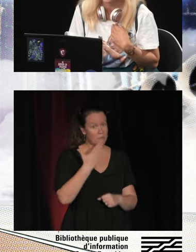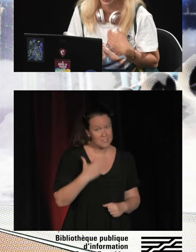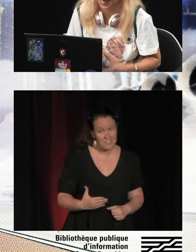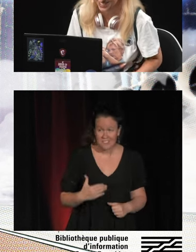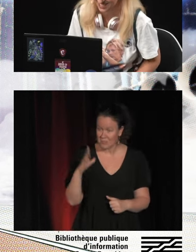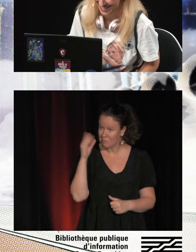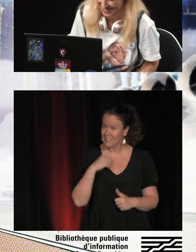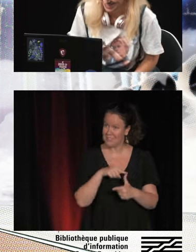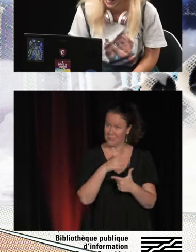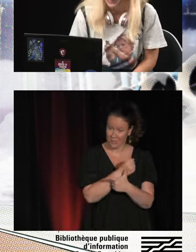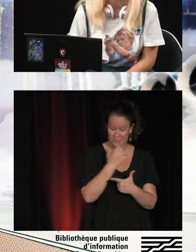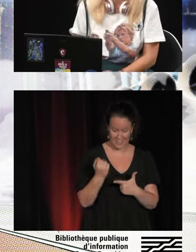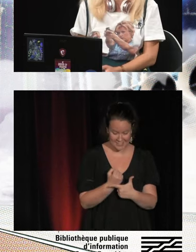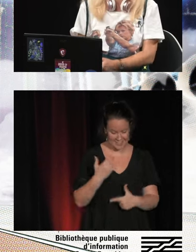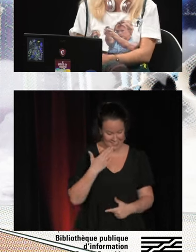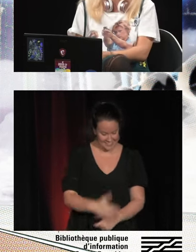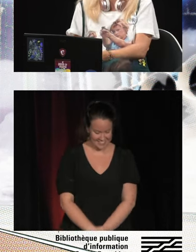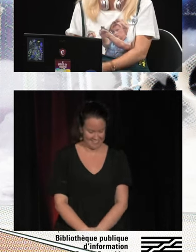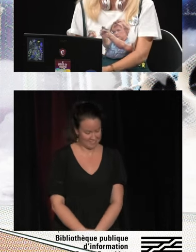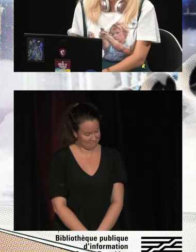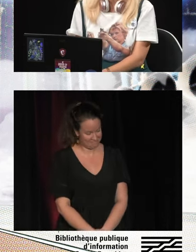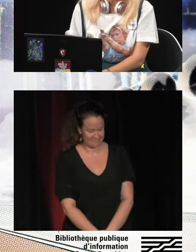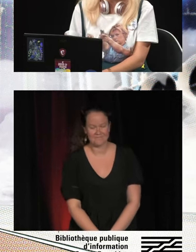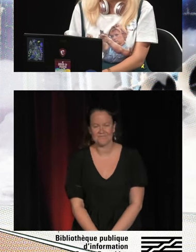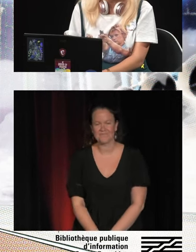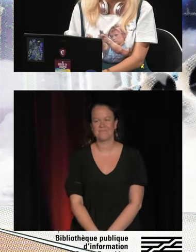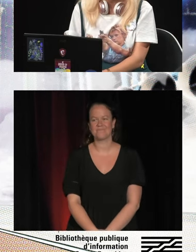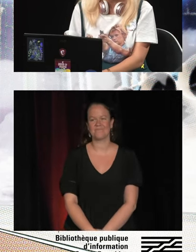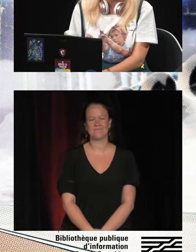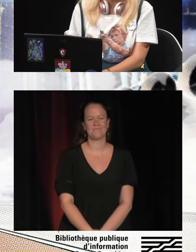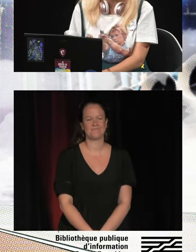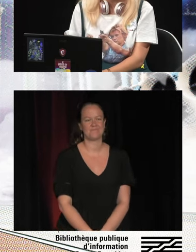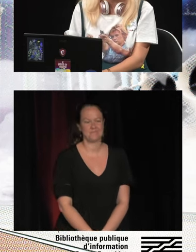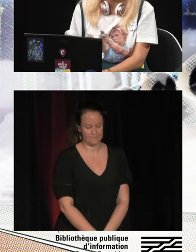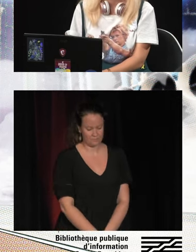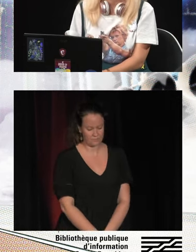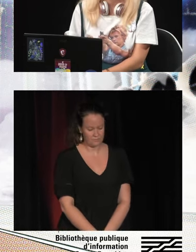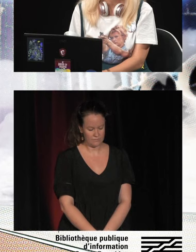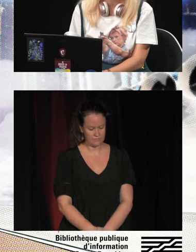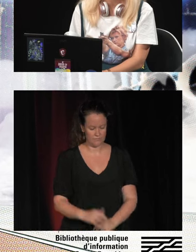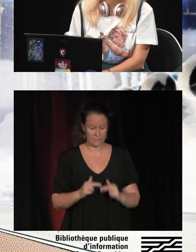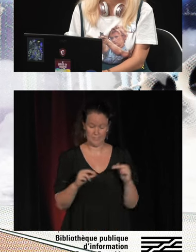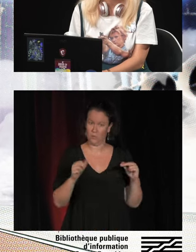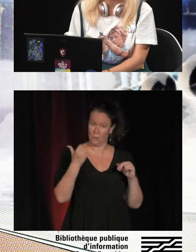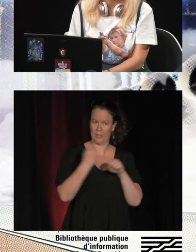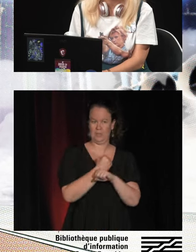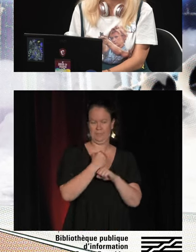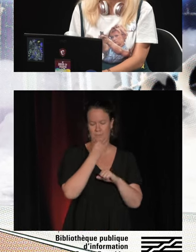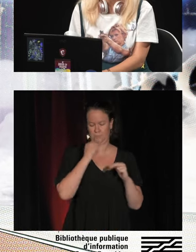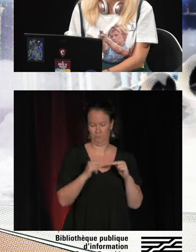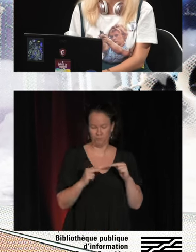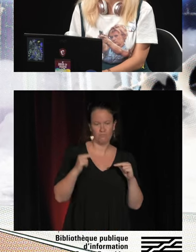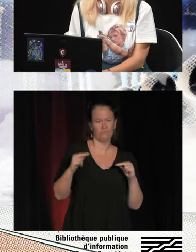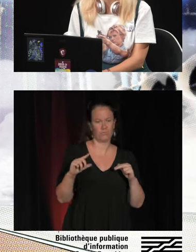rappeler que je suis allée si loin. Trop bien. Ok, nous avons fini donc le premier niveau. Allez, donc c'est